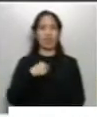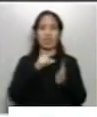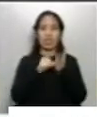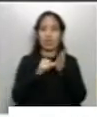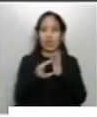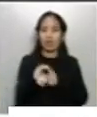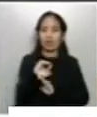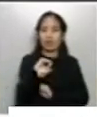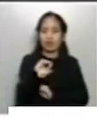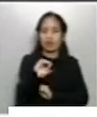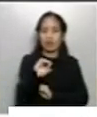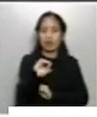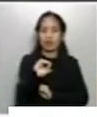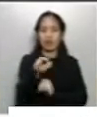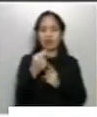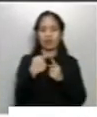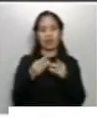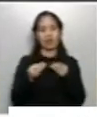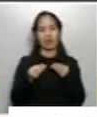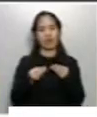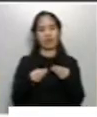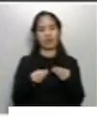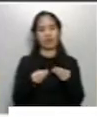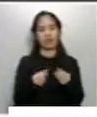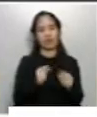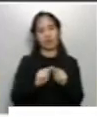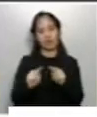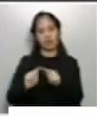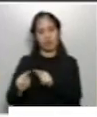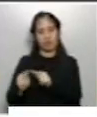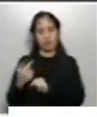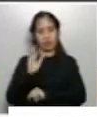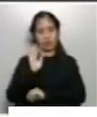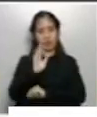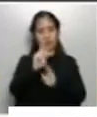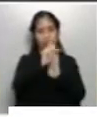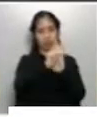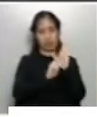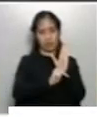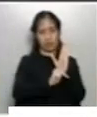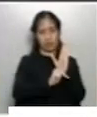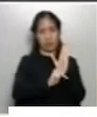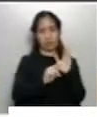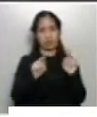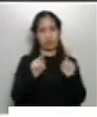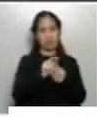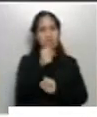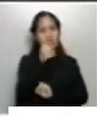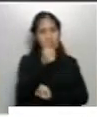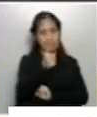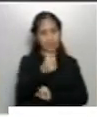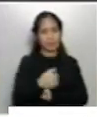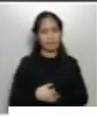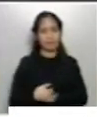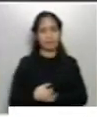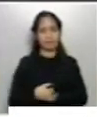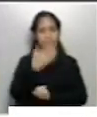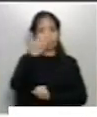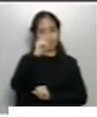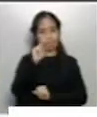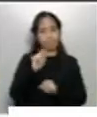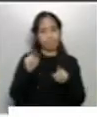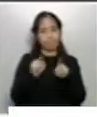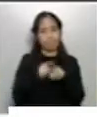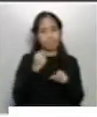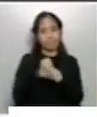ดเดียวซึ่งโดยเนื้อหาสาระของข้อกฎหมายนี่เป็นเรื่องดีครับเพราะเป็นการท